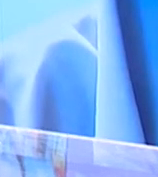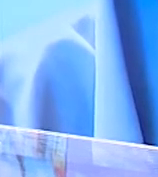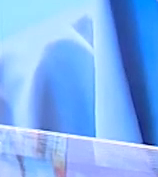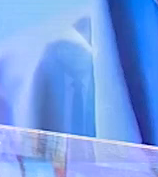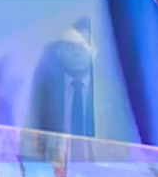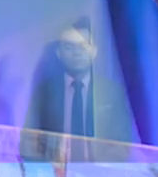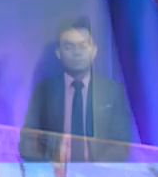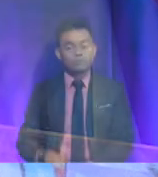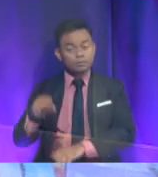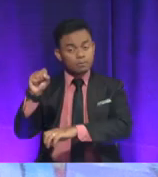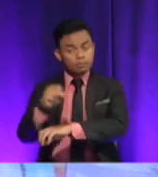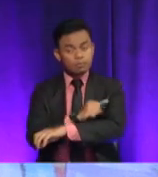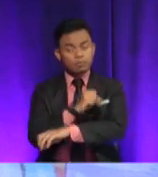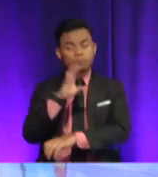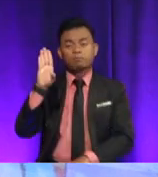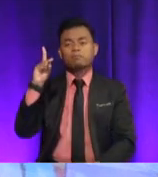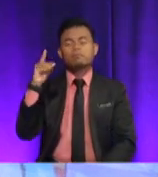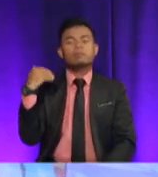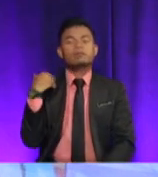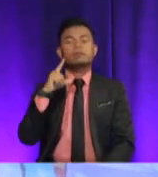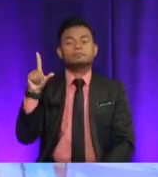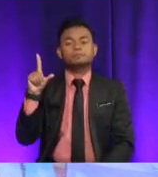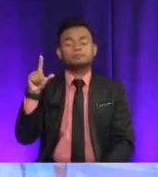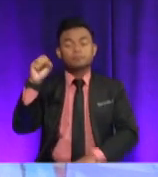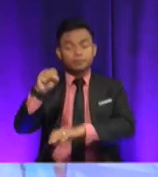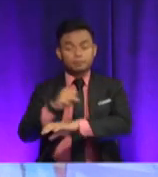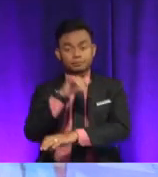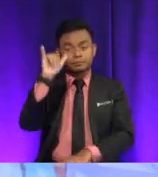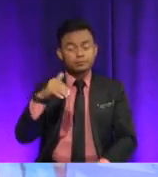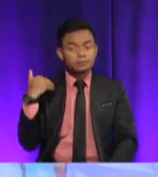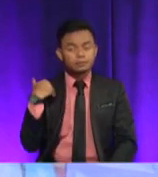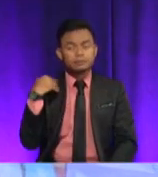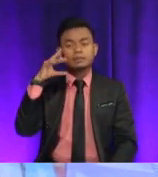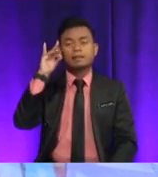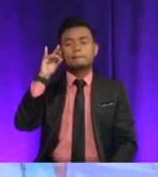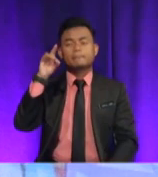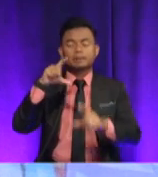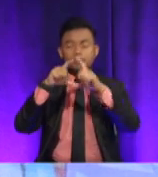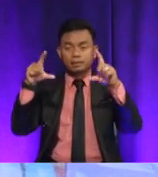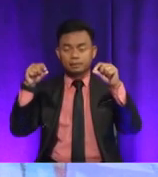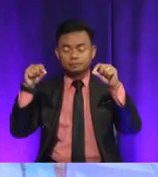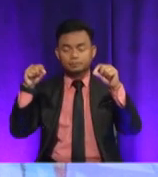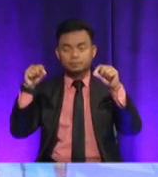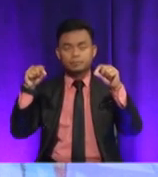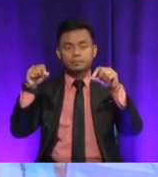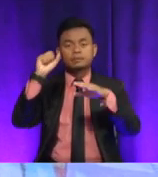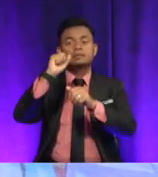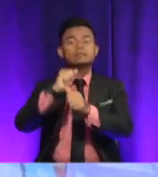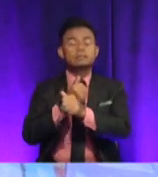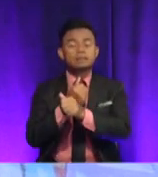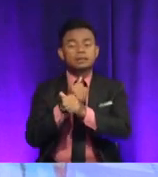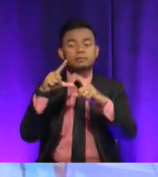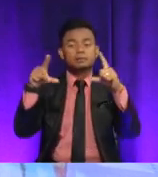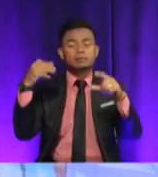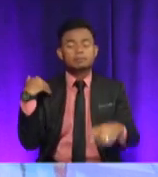Syair Bidasari merupakan sebuah syair yang mempunyai 8 rangkap dan di setiap rangkapnya Ia mempunyai isi dan cerita